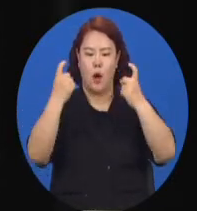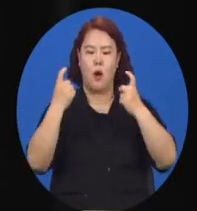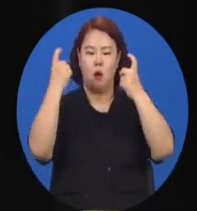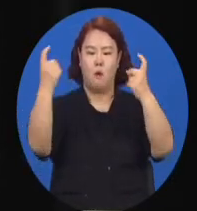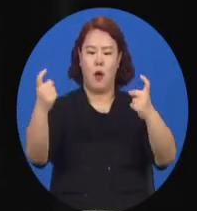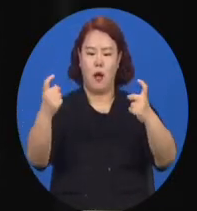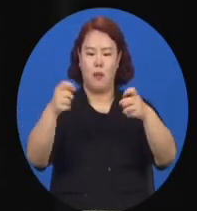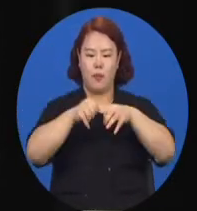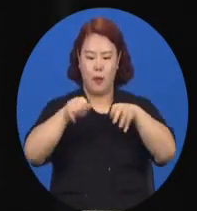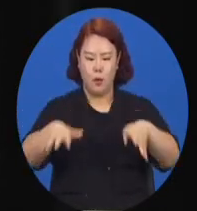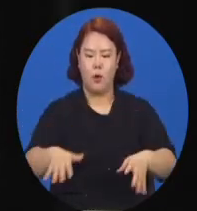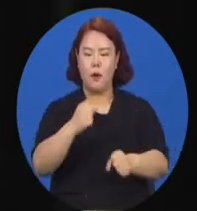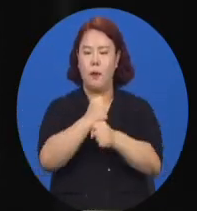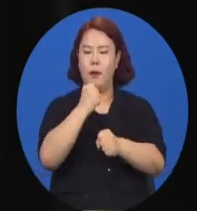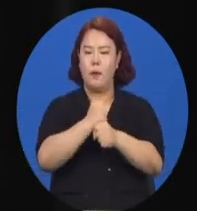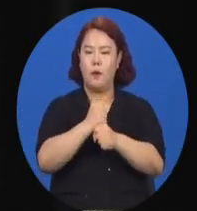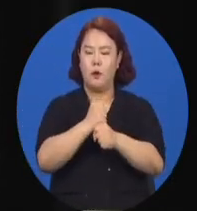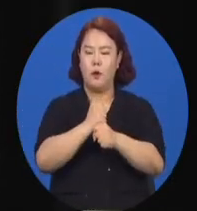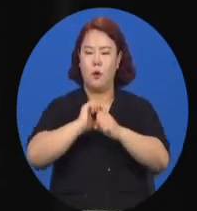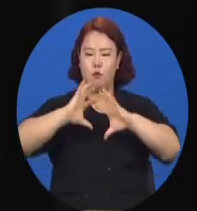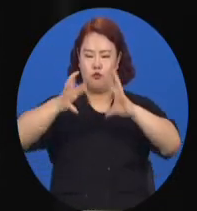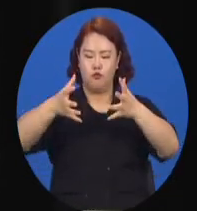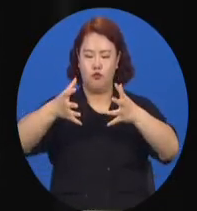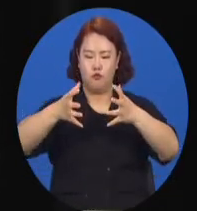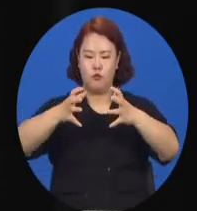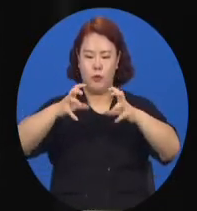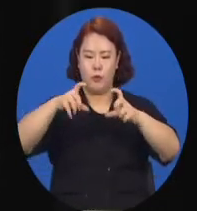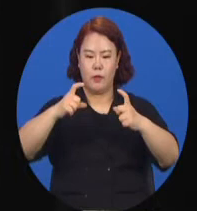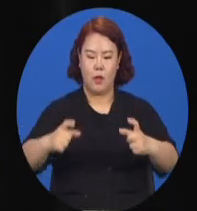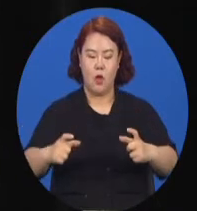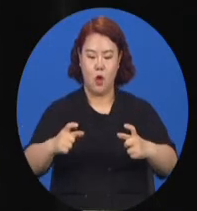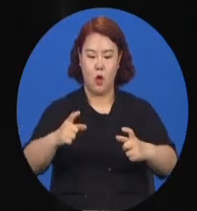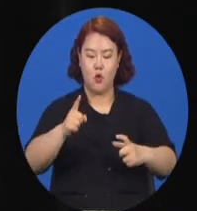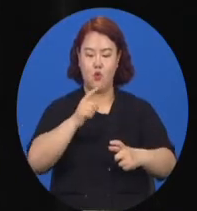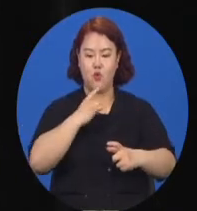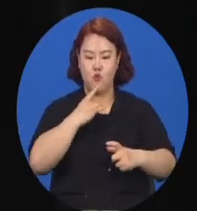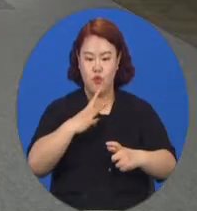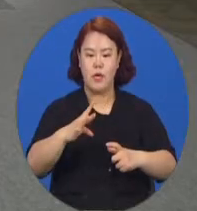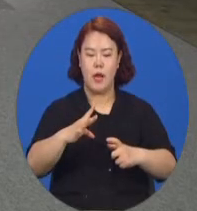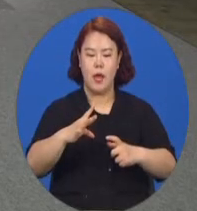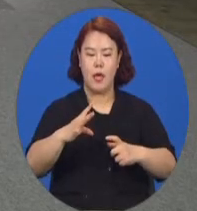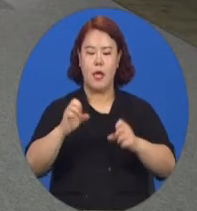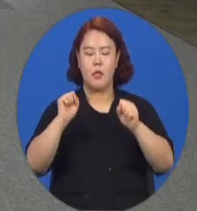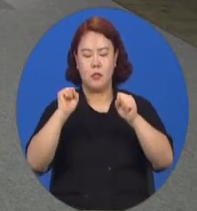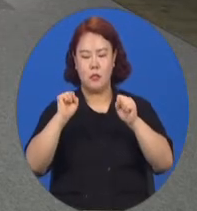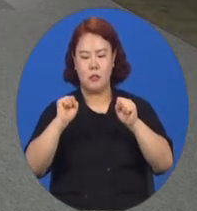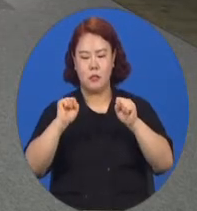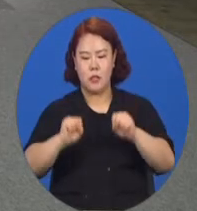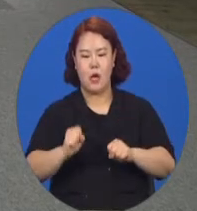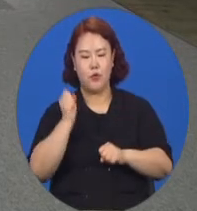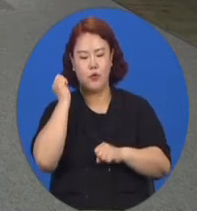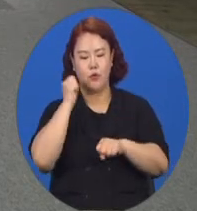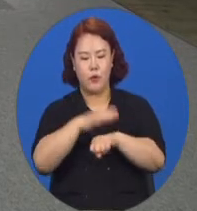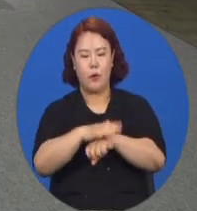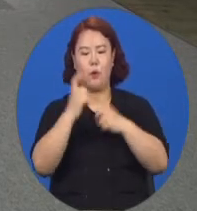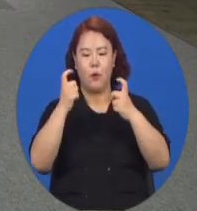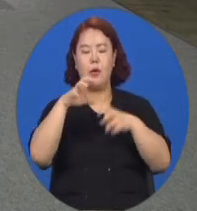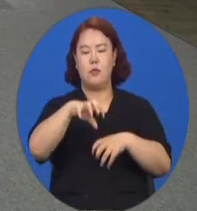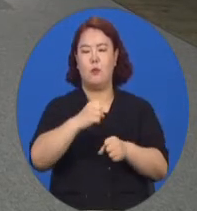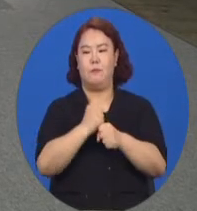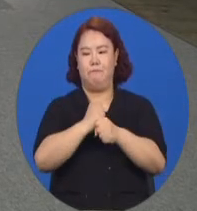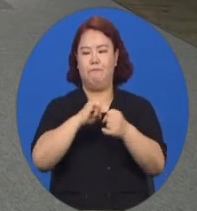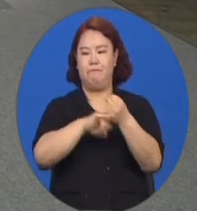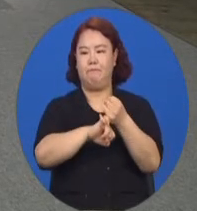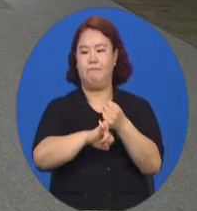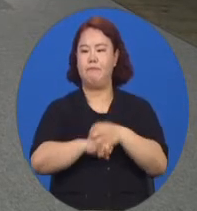네트워크가 형성된 국내 유일의 재료용 관광지로 활성화시켜 나가겠습니다. 네, 자 그럼 바로 이어서 이 세